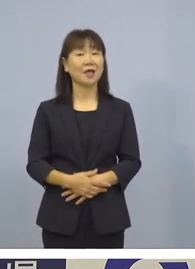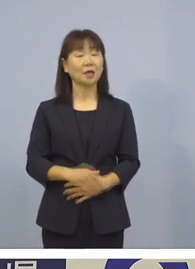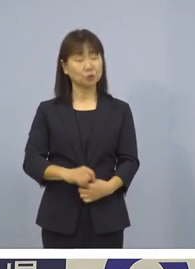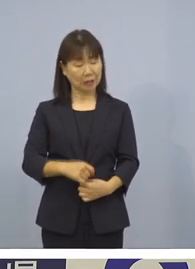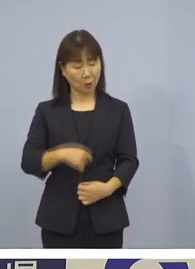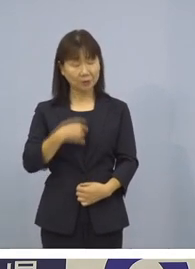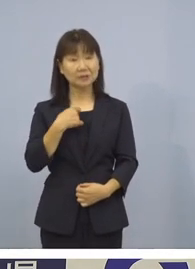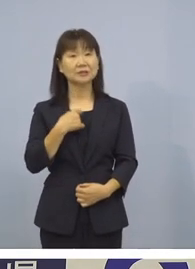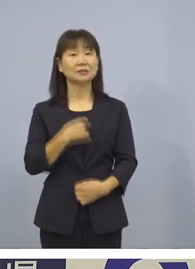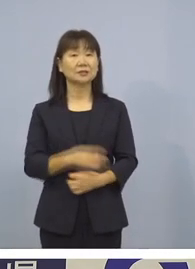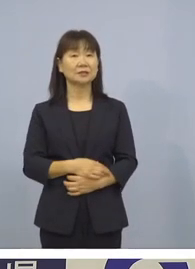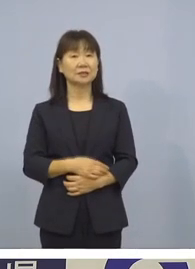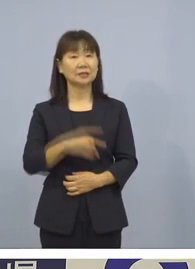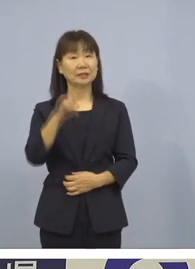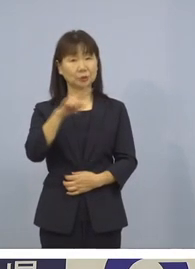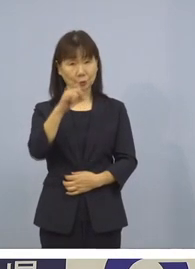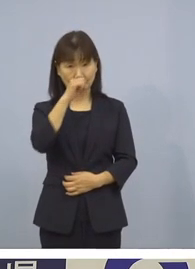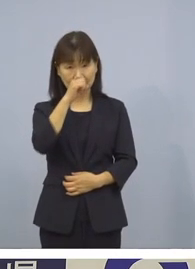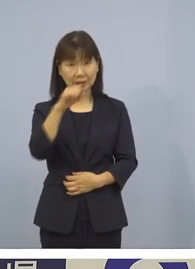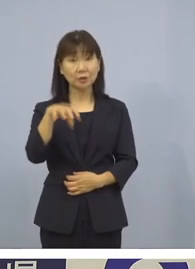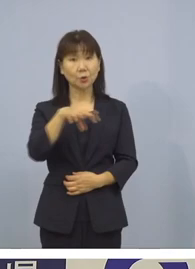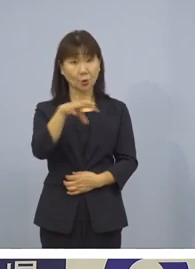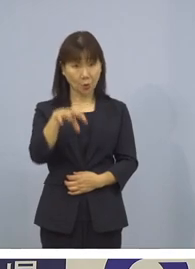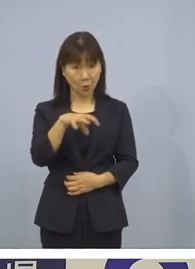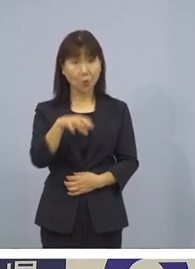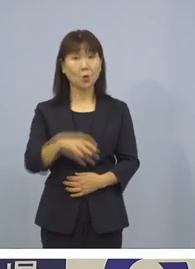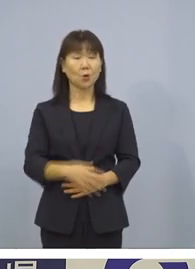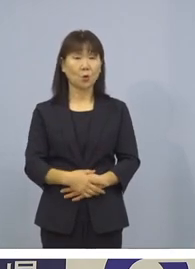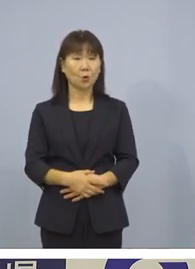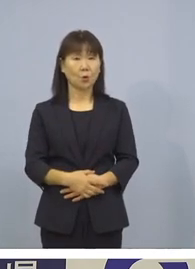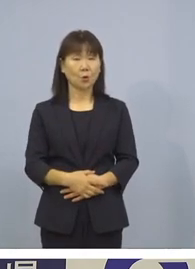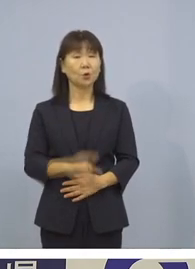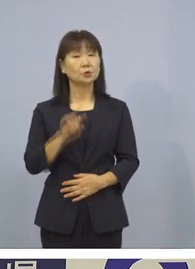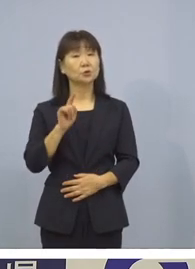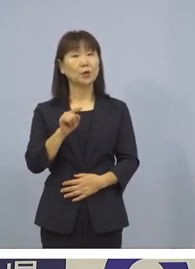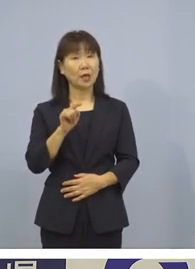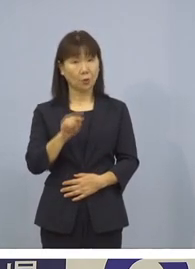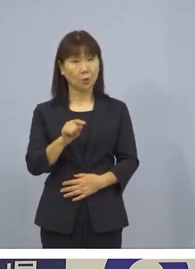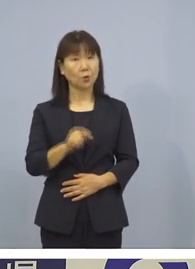に人のいいところ、それを